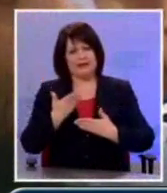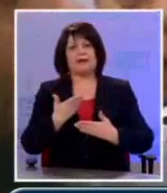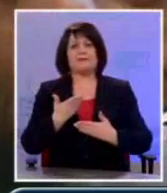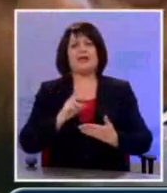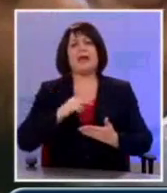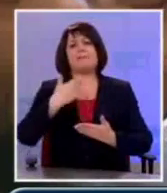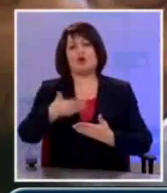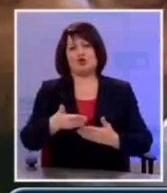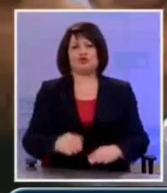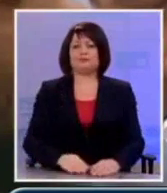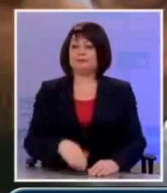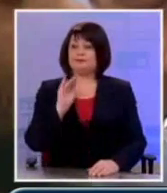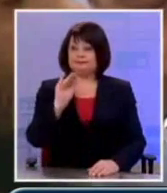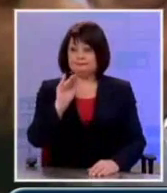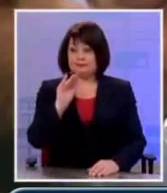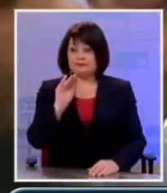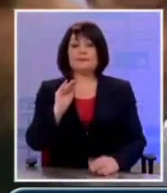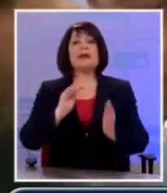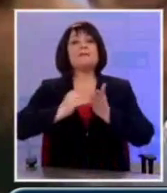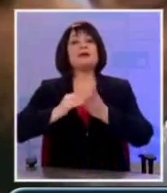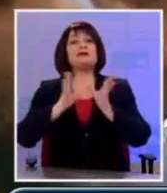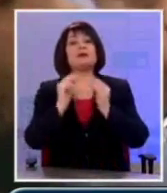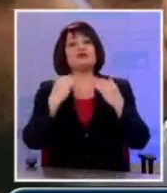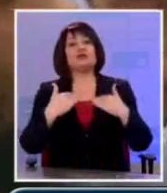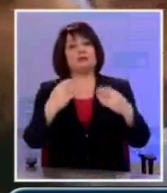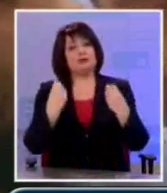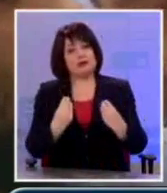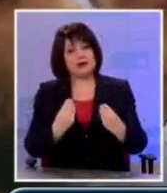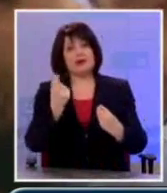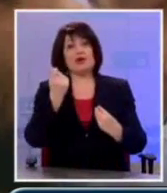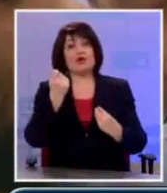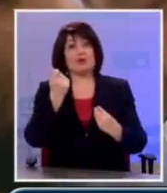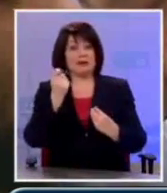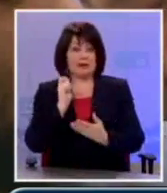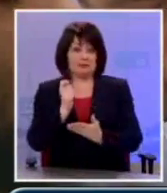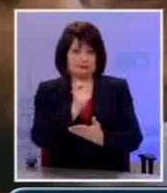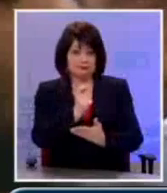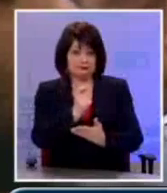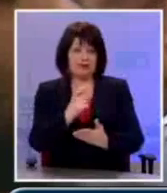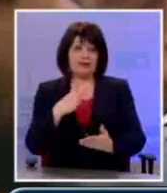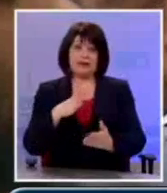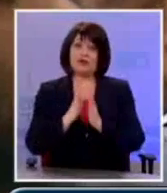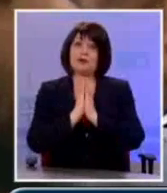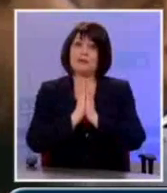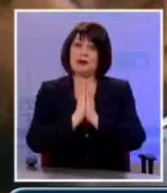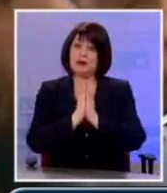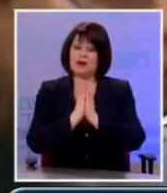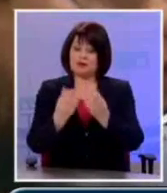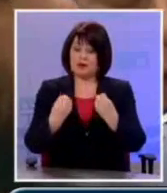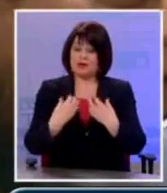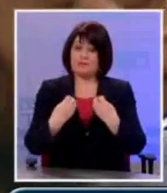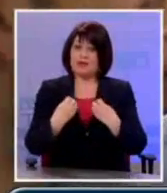επίδοση και η καλή απόδοση των υπηρεσιών της Βουλής σχετίζεται με την οικονομική τους αποζημίωση, θα ήθελα να σας παρακαλέσω να μας